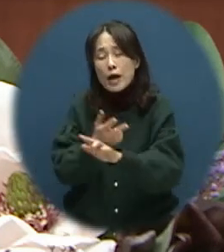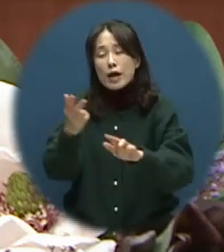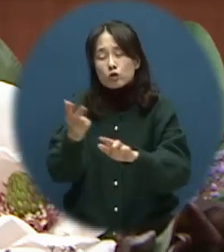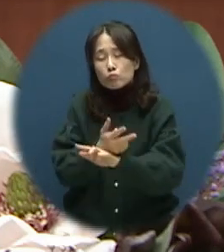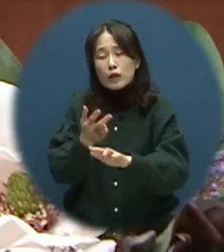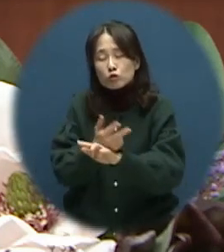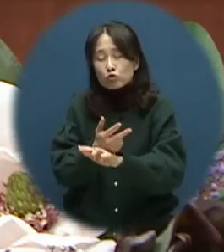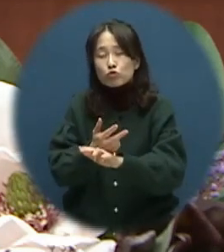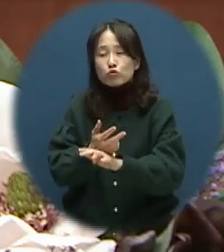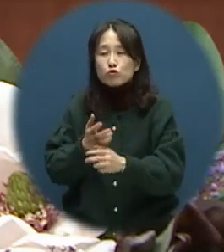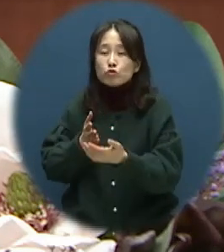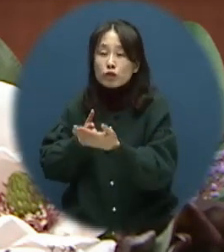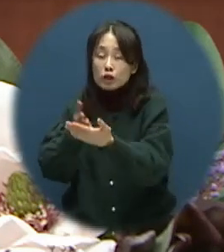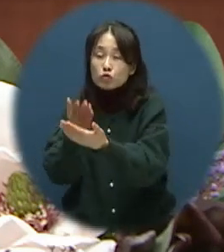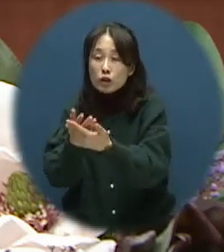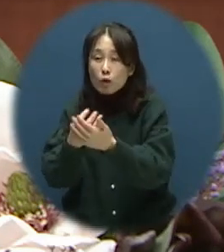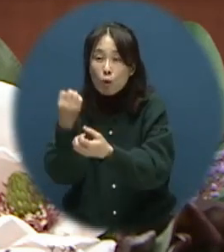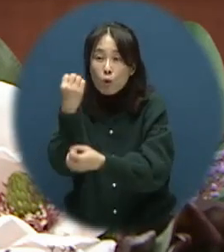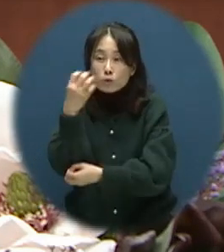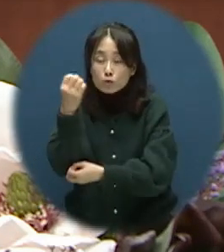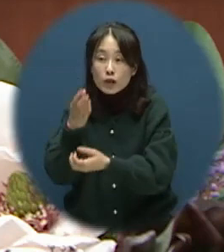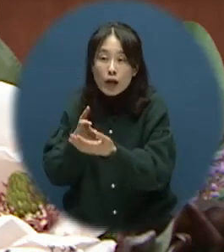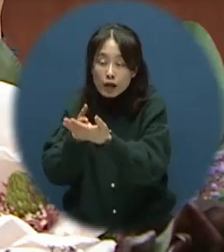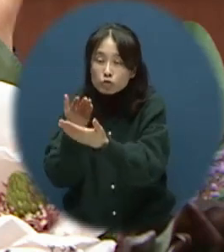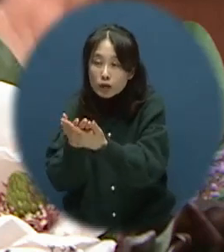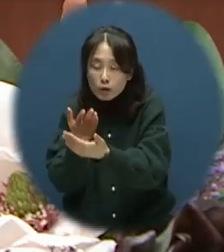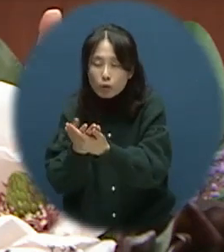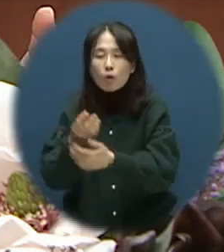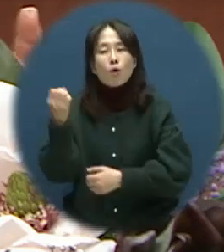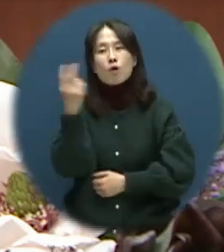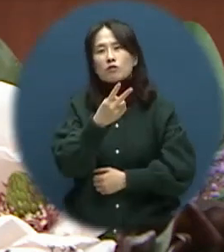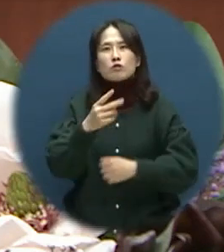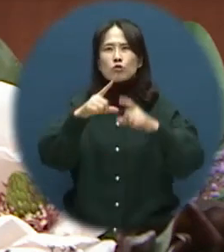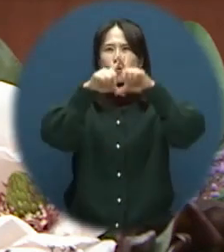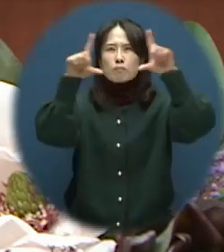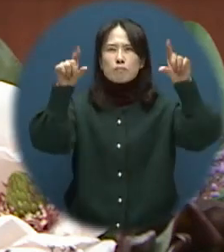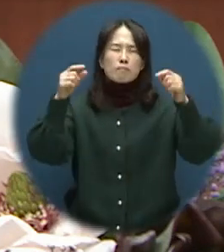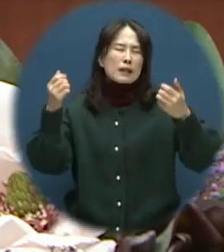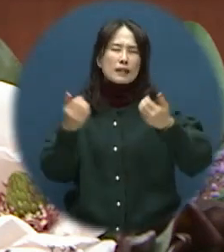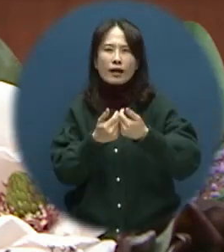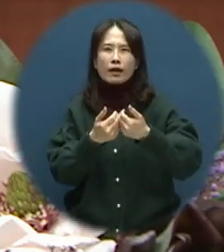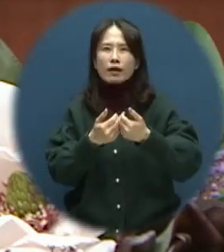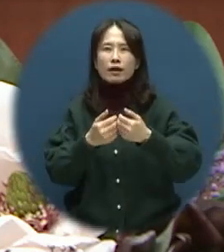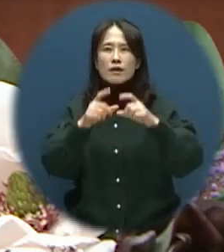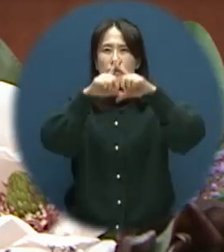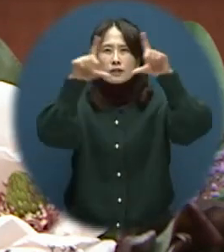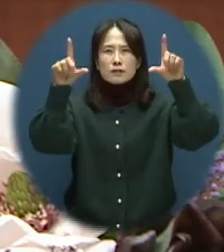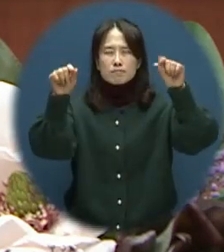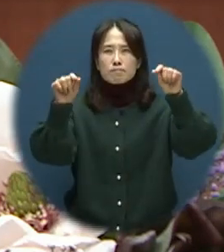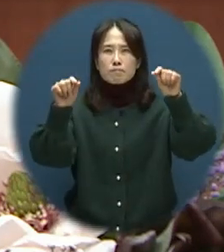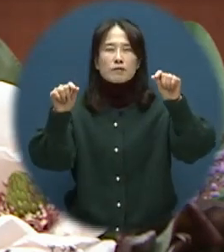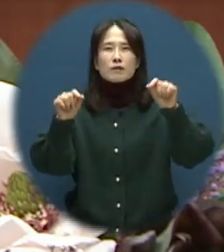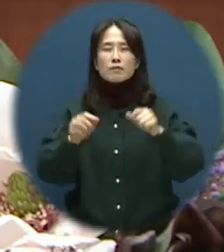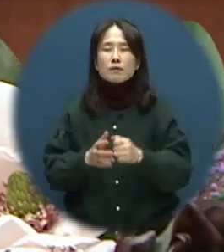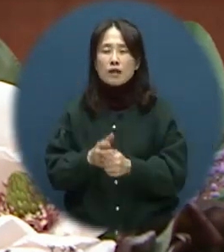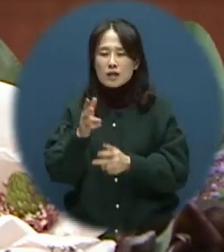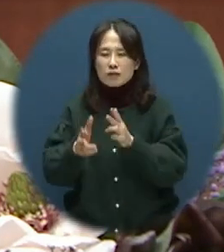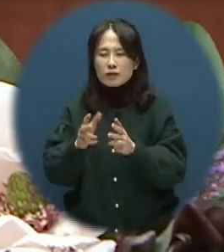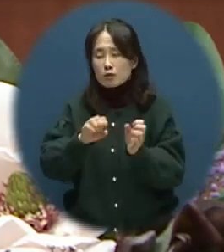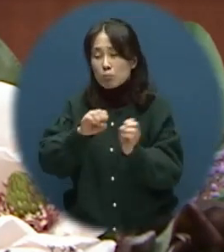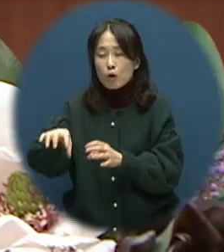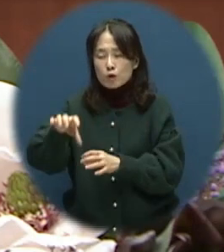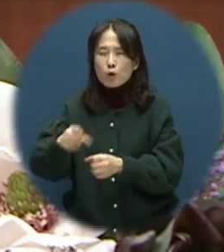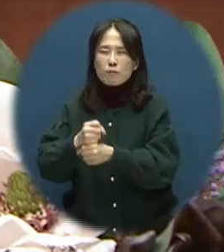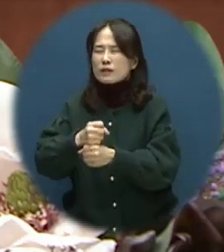영월군청 앞에 영월의회 앞에 그다음에 그 성양의 시멘트 공장 정문 앞에 곳곳에 8개를 시멘트 현수막 반대 현수막을 달고 예, 예.